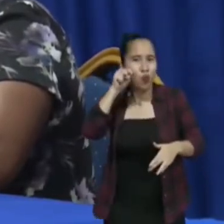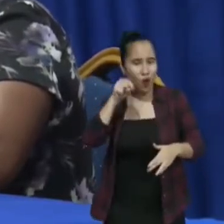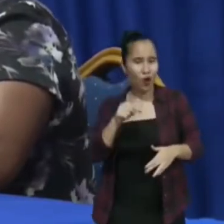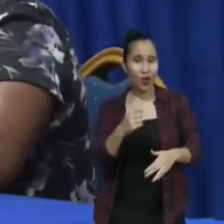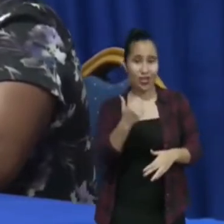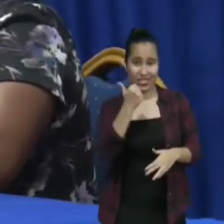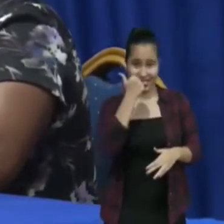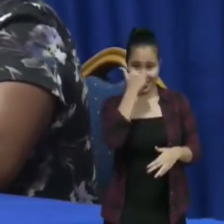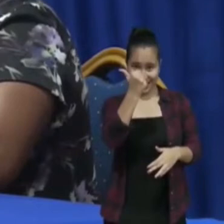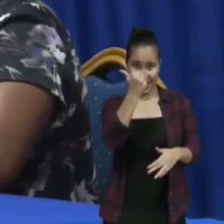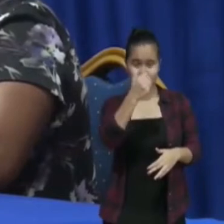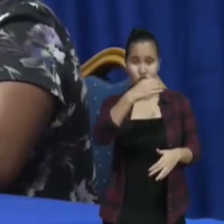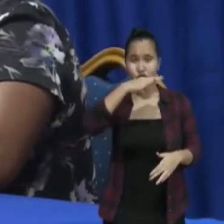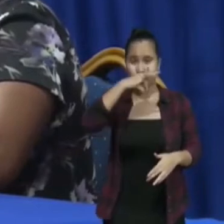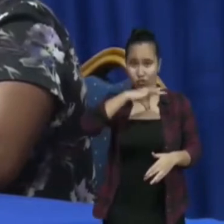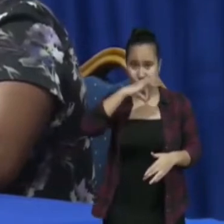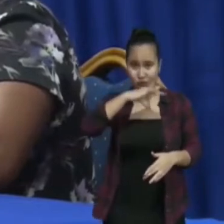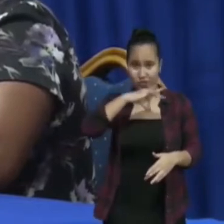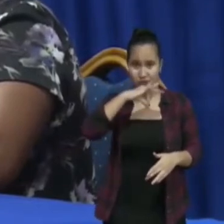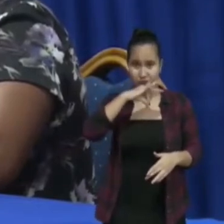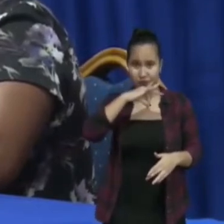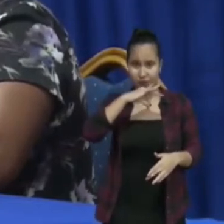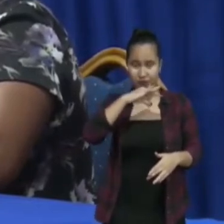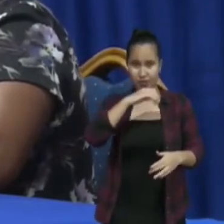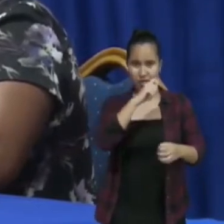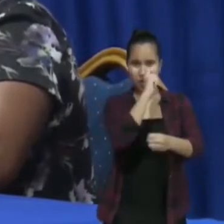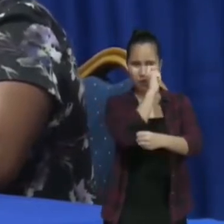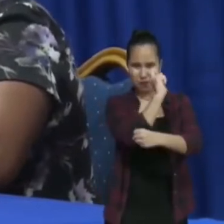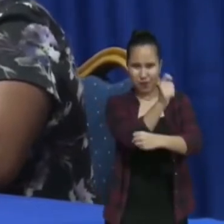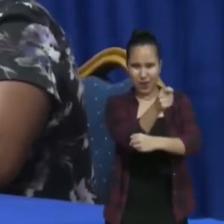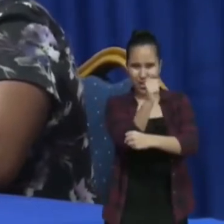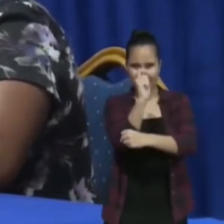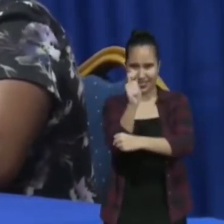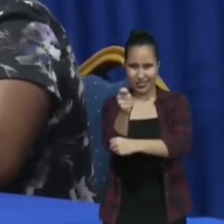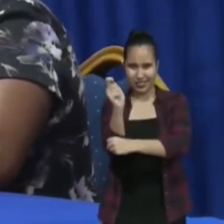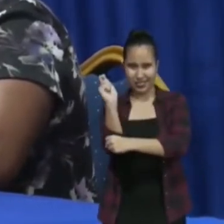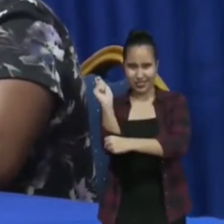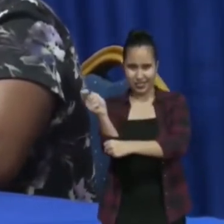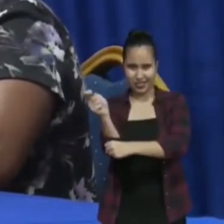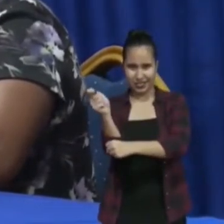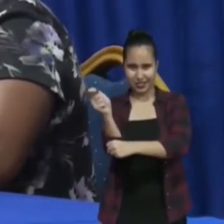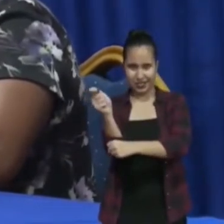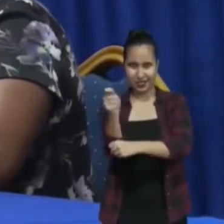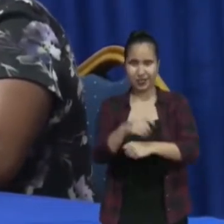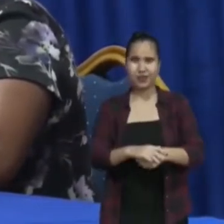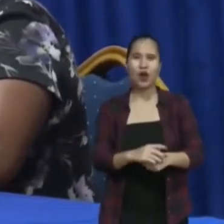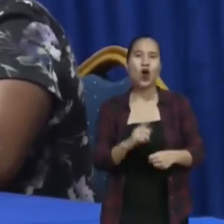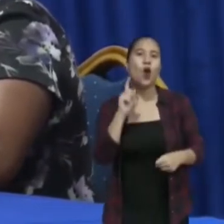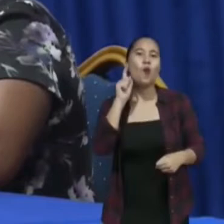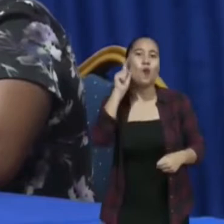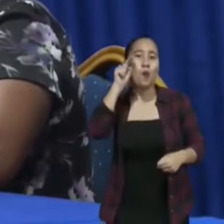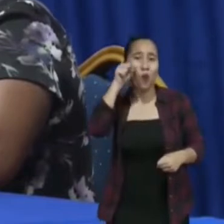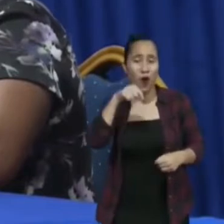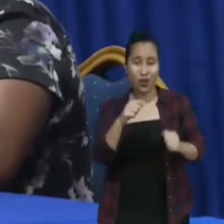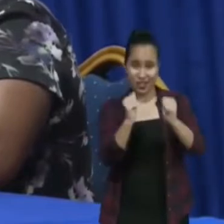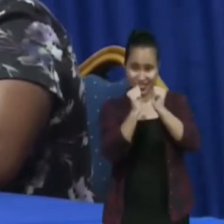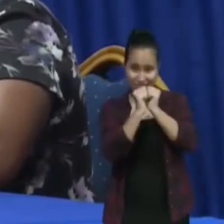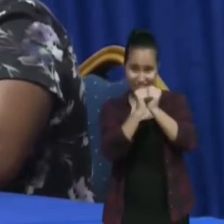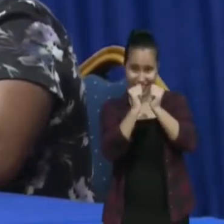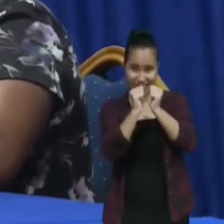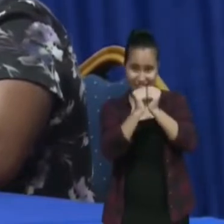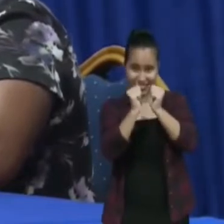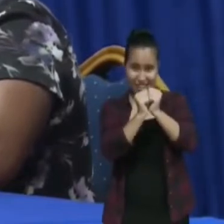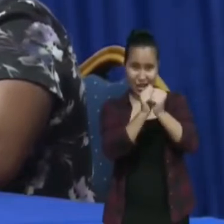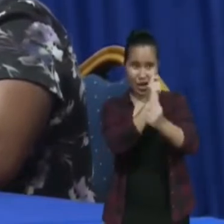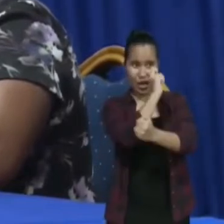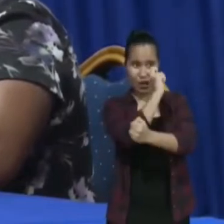de middag is er een persbriefing. Er is morgen zaterdag